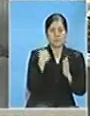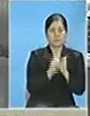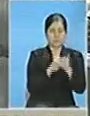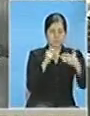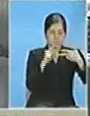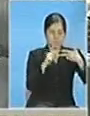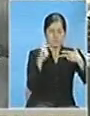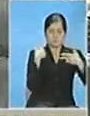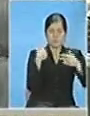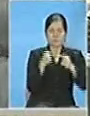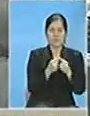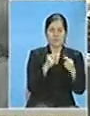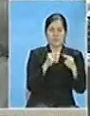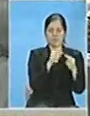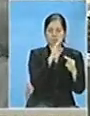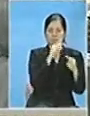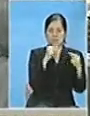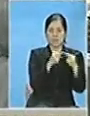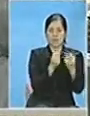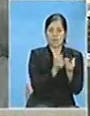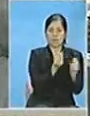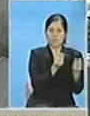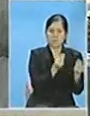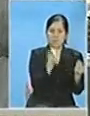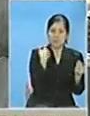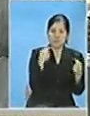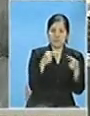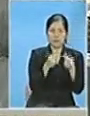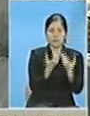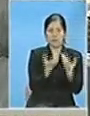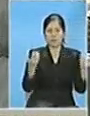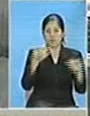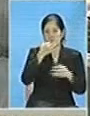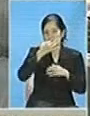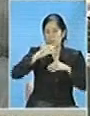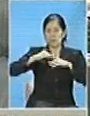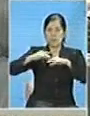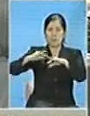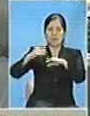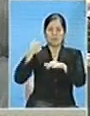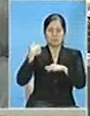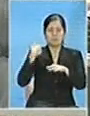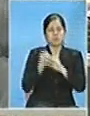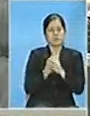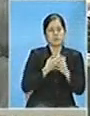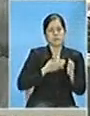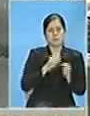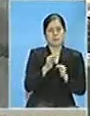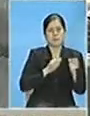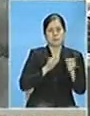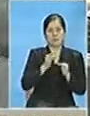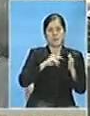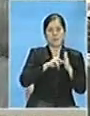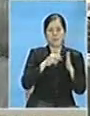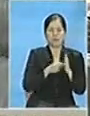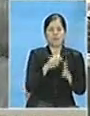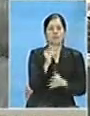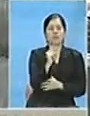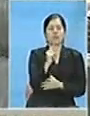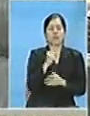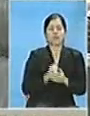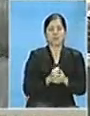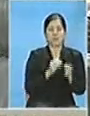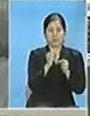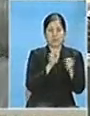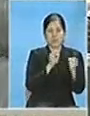ที่ชุ่มน้ำออกจากทะเลถามว่าแล้วมันยังไงครับแต่ที่ผมพูดมันยังไงโพเดอร์แปลเป็นภาษาไทยง่ายที่สุด